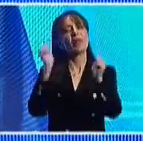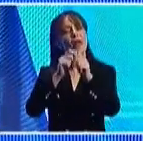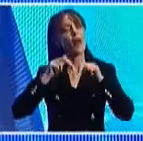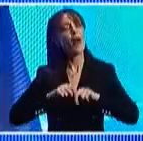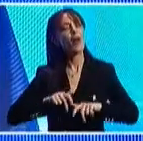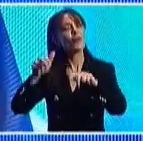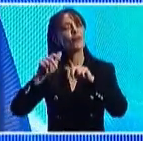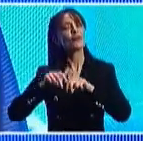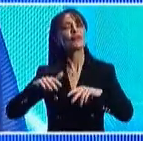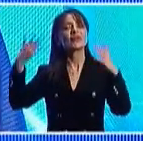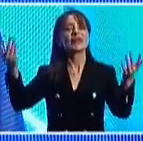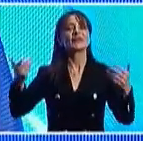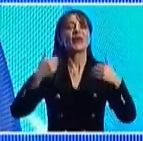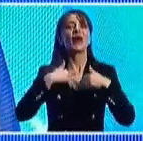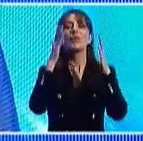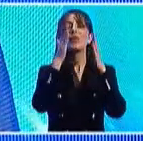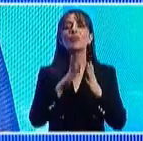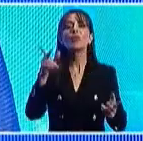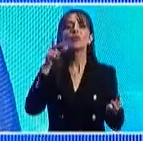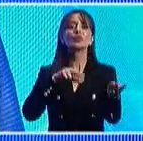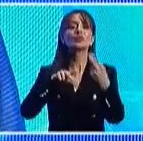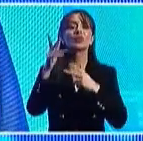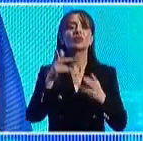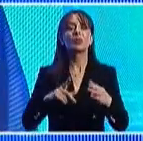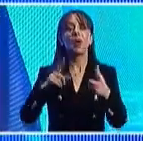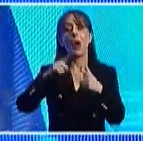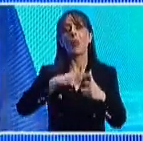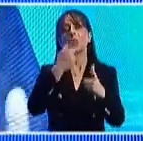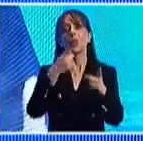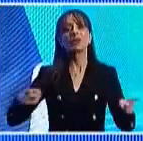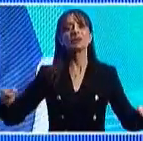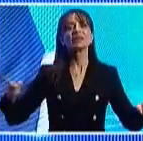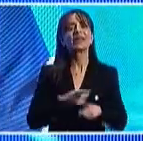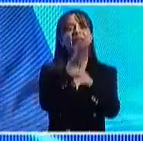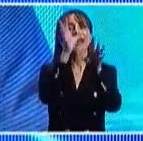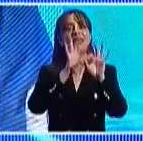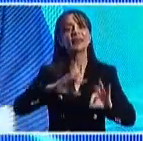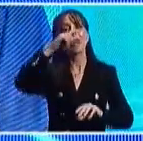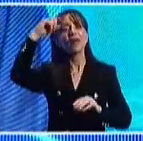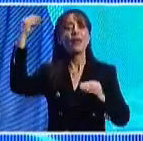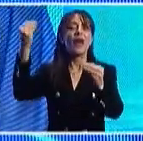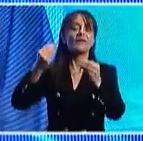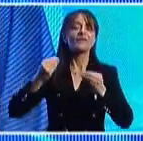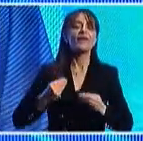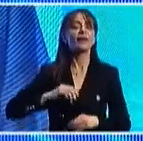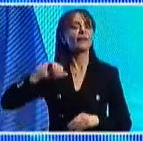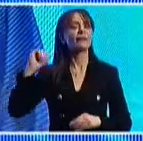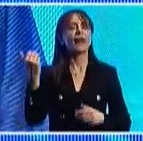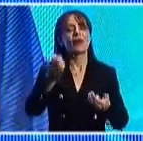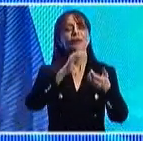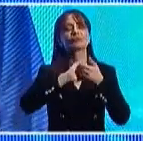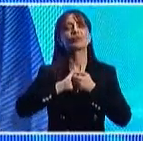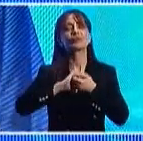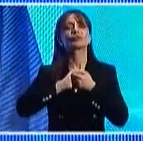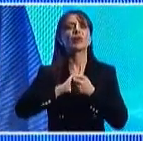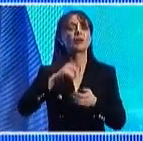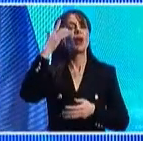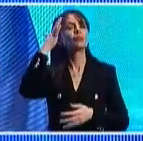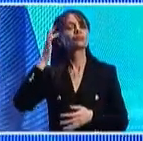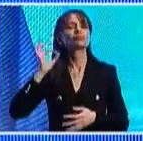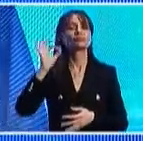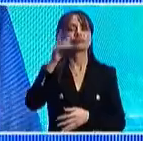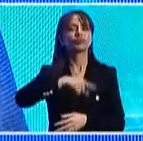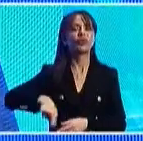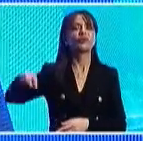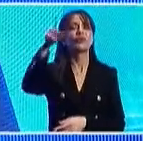Ben bu dev ulaşım projelerimizin hazırlanmasında emeği geçen kıymetli dostlarıma, hocalarıma,